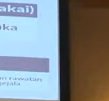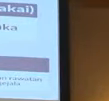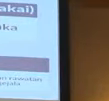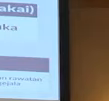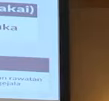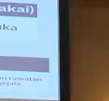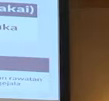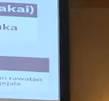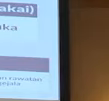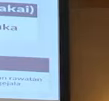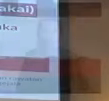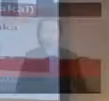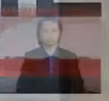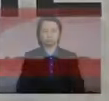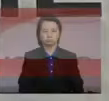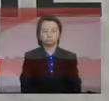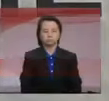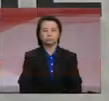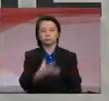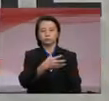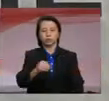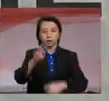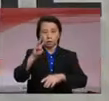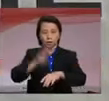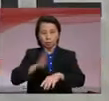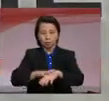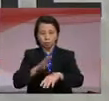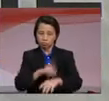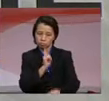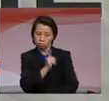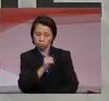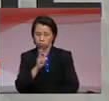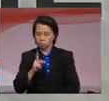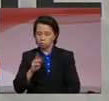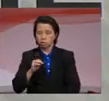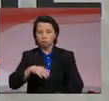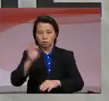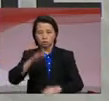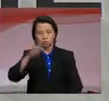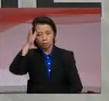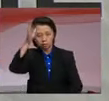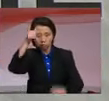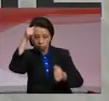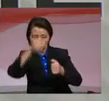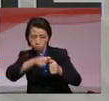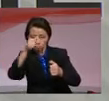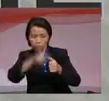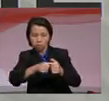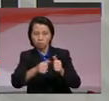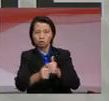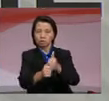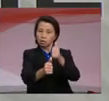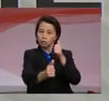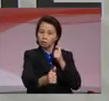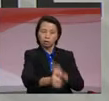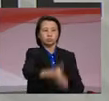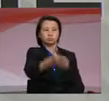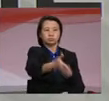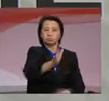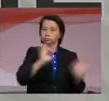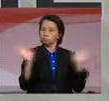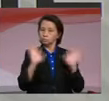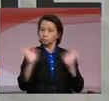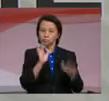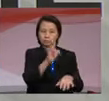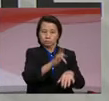awam atau jika bergejala. Dan amaran daripada Kementerian Kesihatan yang lebih berkonsep peringatan, elakkan bersalaman